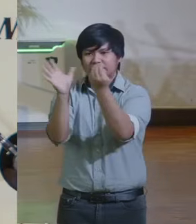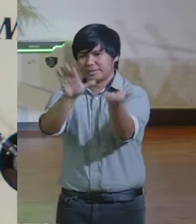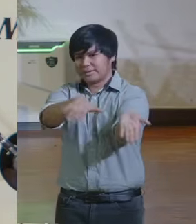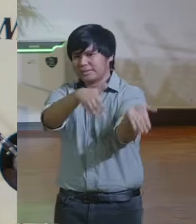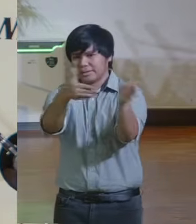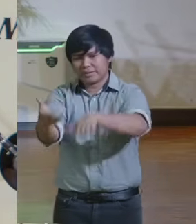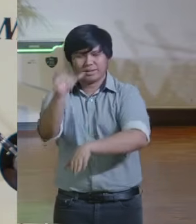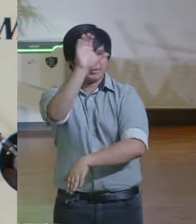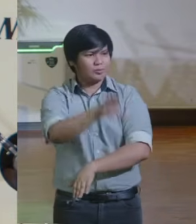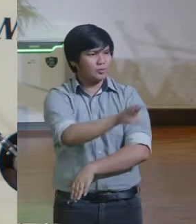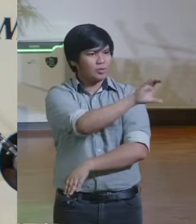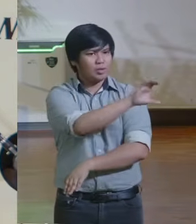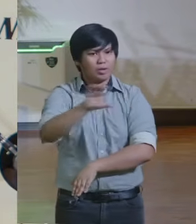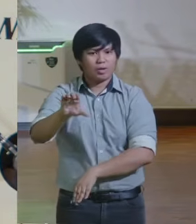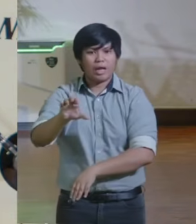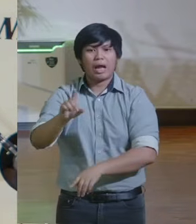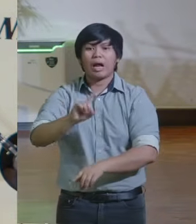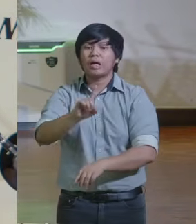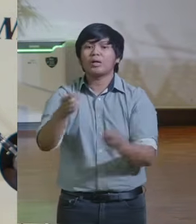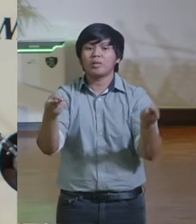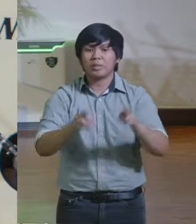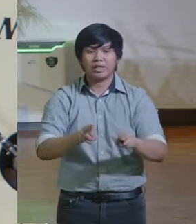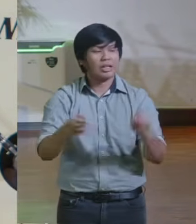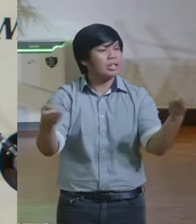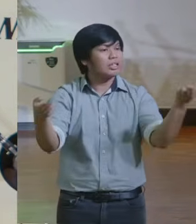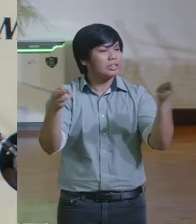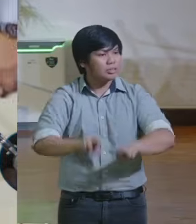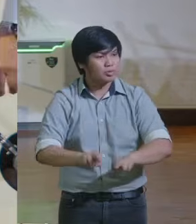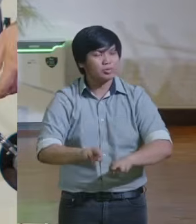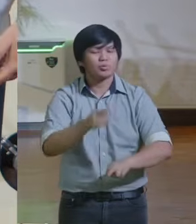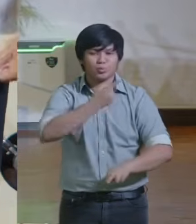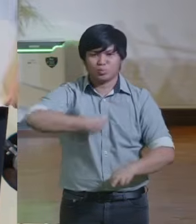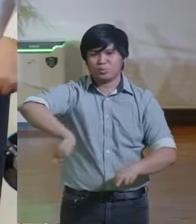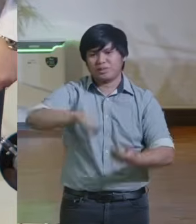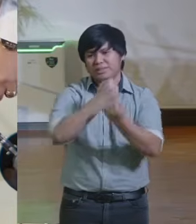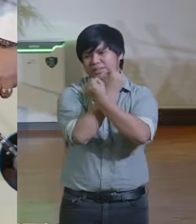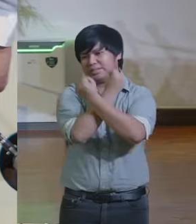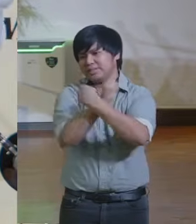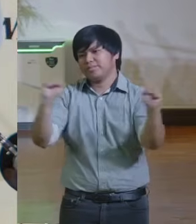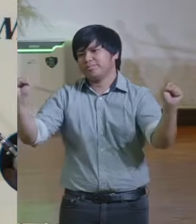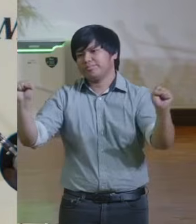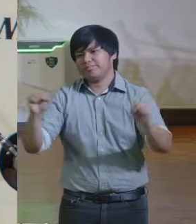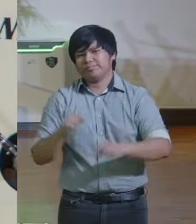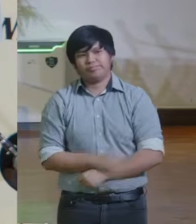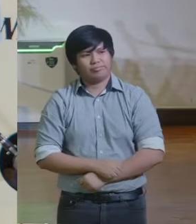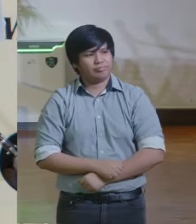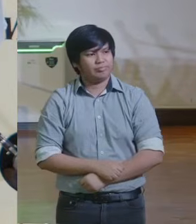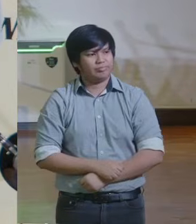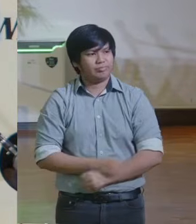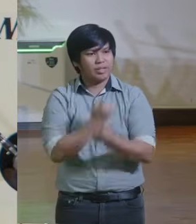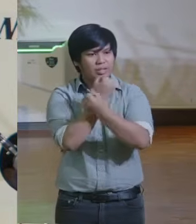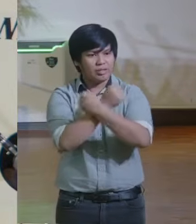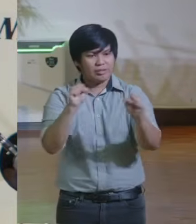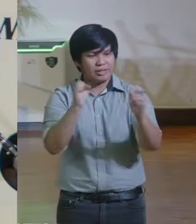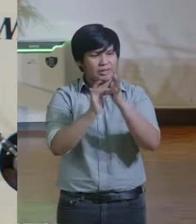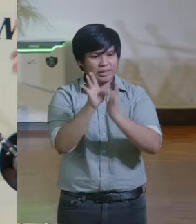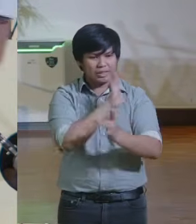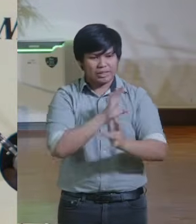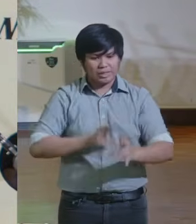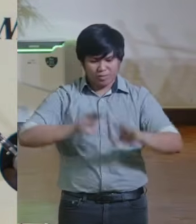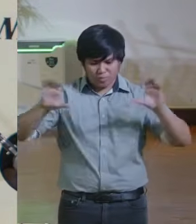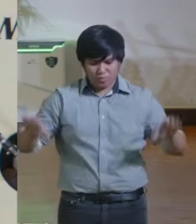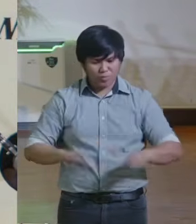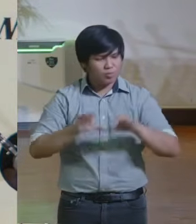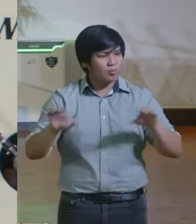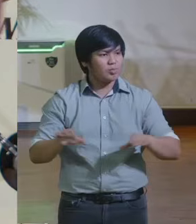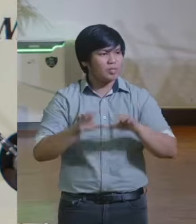At dapat magresulta ito sa kaluwalhatian niya. Dahil ito ang kalooban niya, ito ang kaligtasan na siya ang may gawa, ito ang kaligtasan na